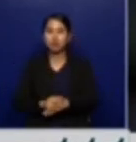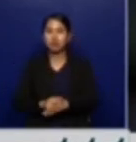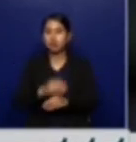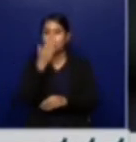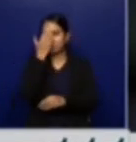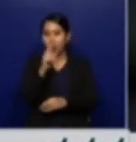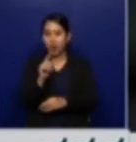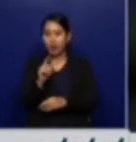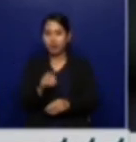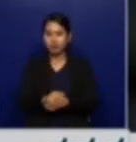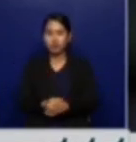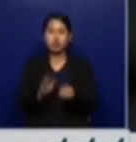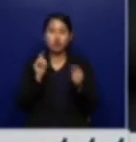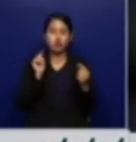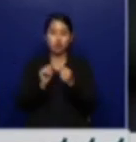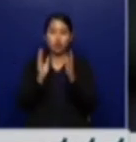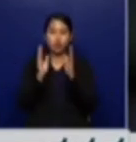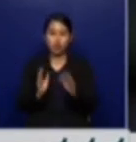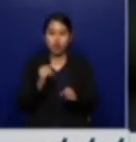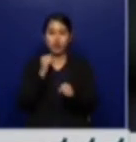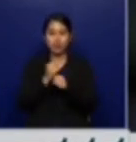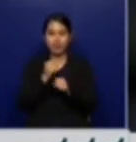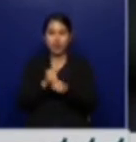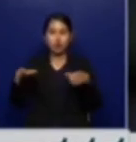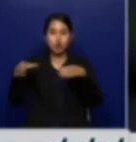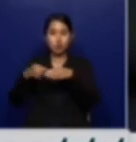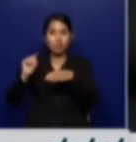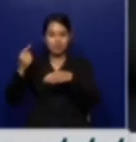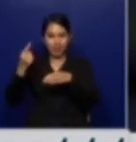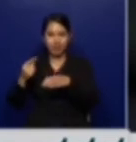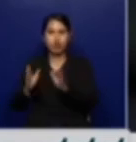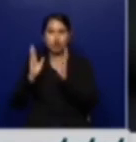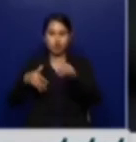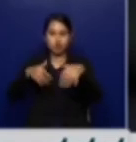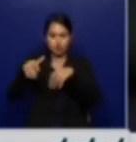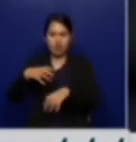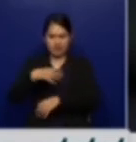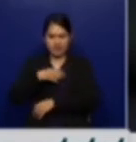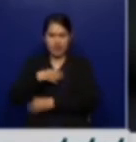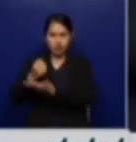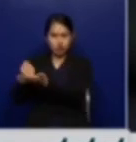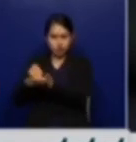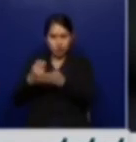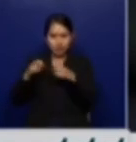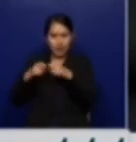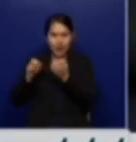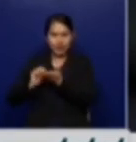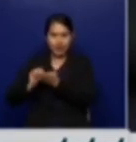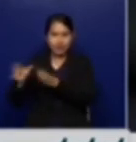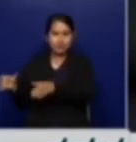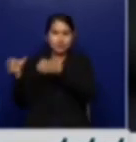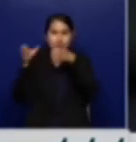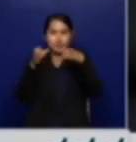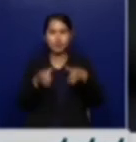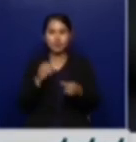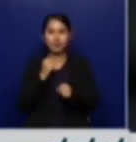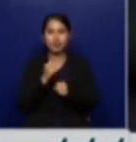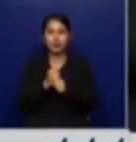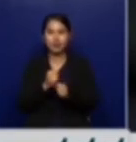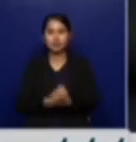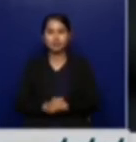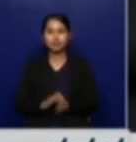ให้คนมีฝีมือคนใหม่คนที่พี่น้องประชาชนมุ่งหวังให้มาแก้ปัญหาประเทศชาติเขาจะได้กลับมาทำงานขอบคุณท่านประธานครับ